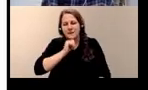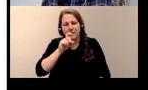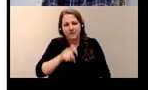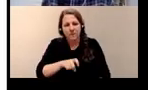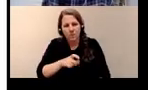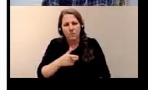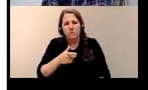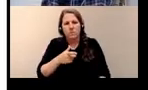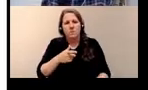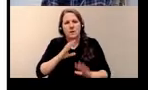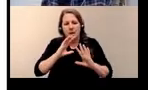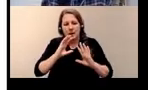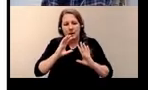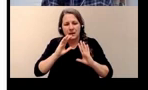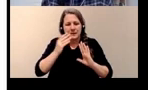de savoir